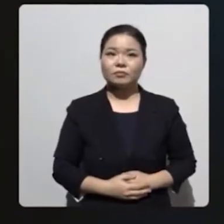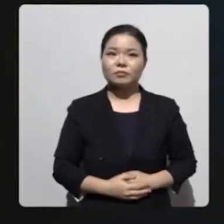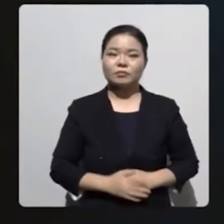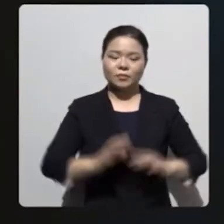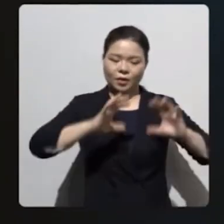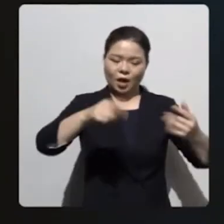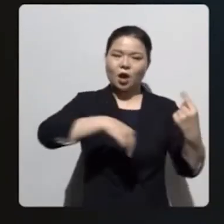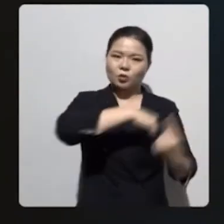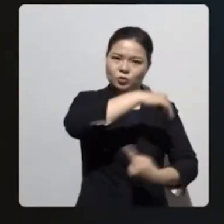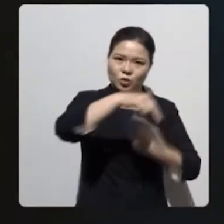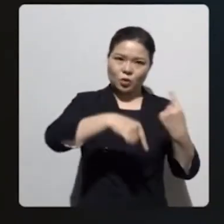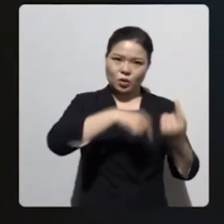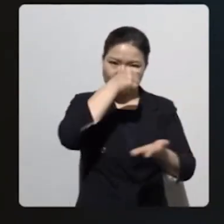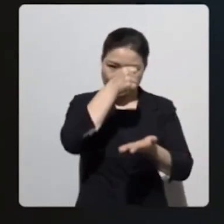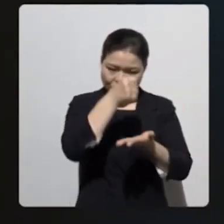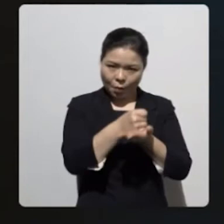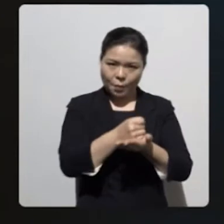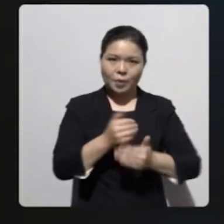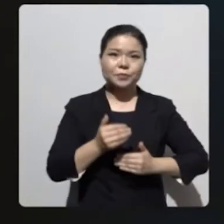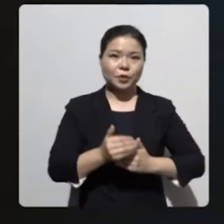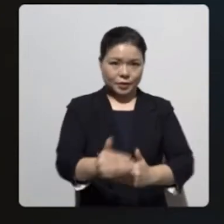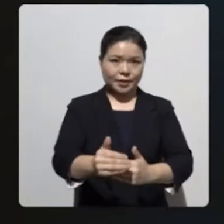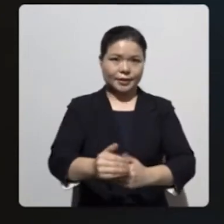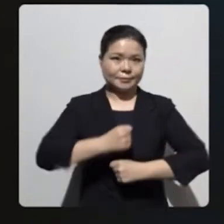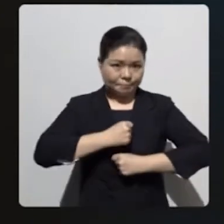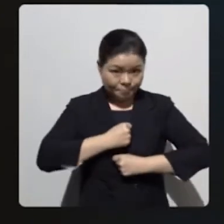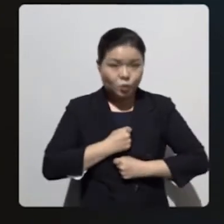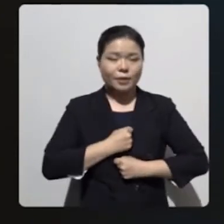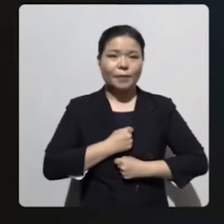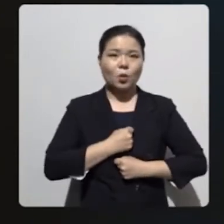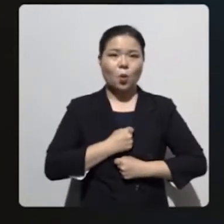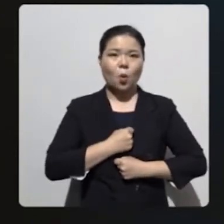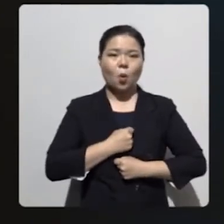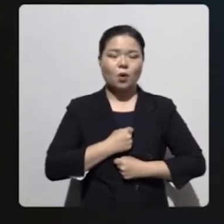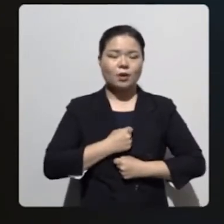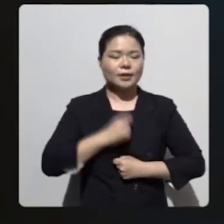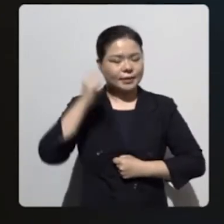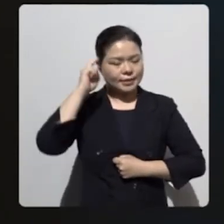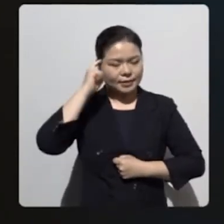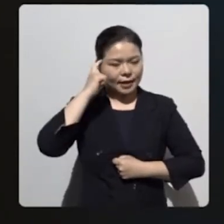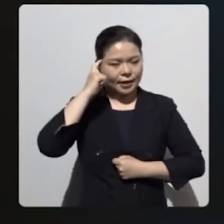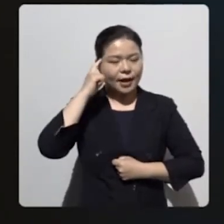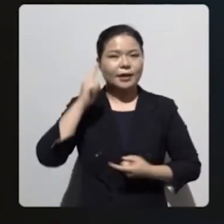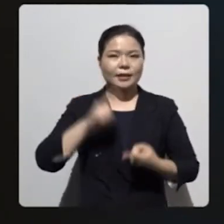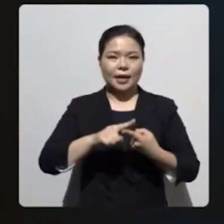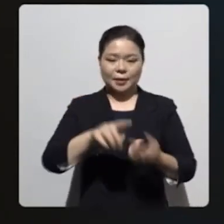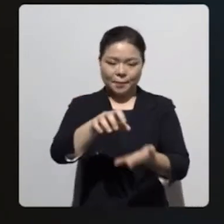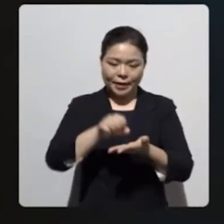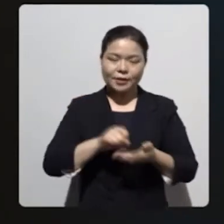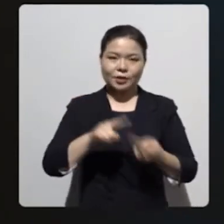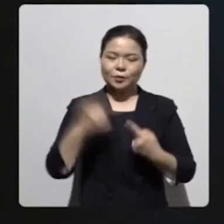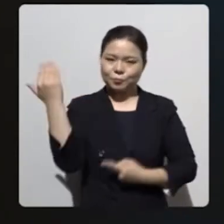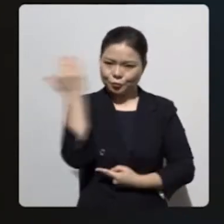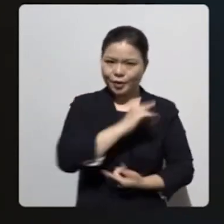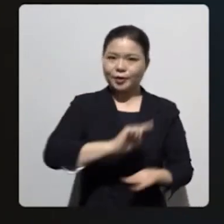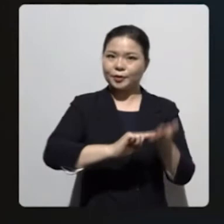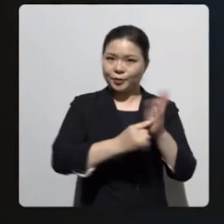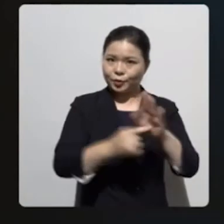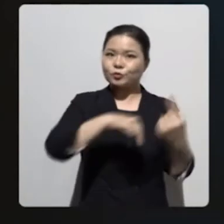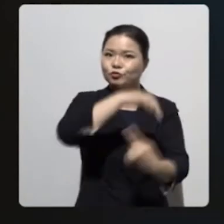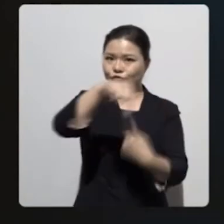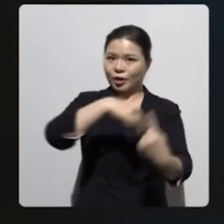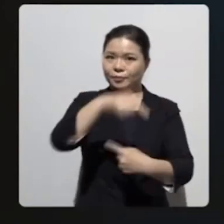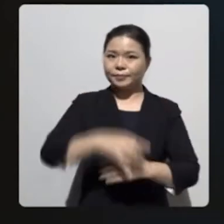국정 운영의 적법 절차를 준수하고 의사결정 과정을 투명하게 운영하겠습니다. 저는